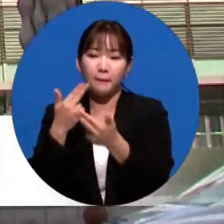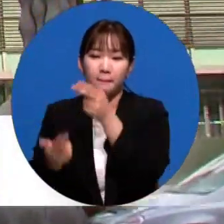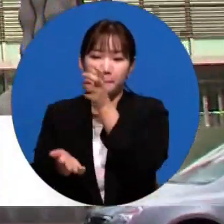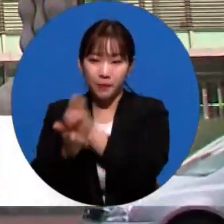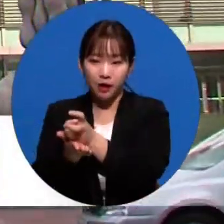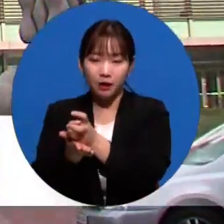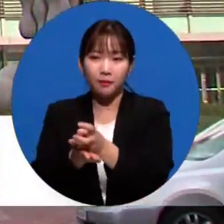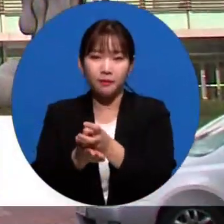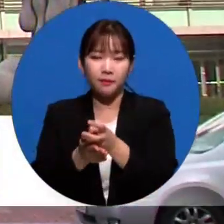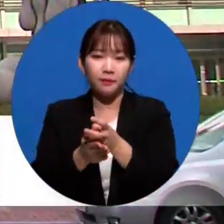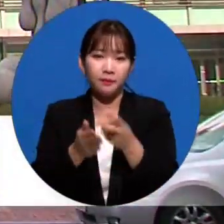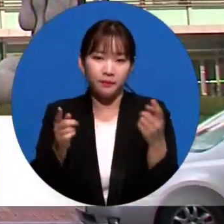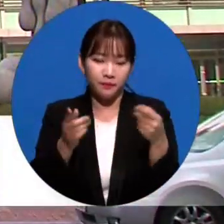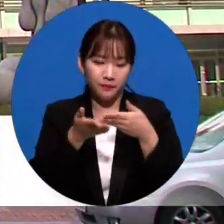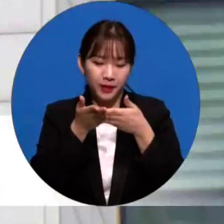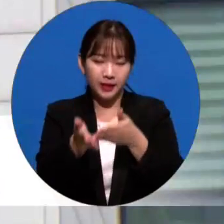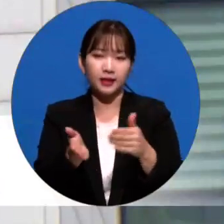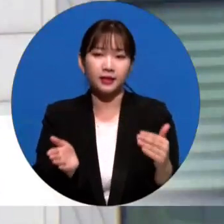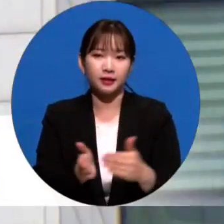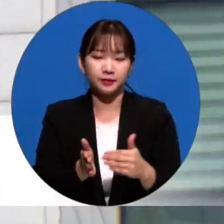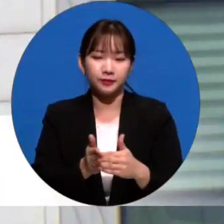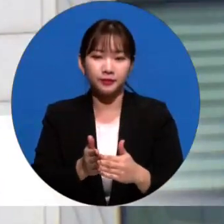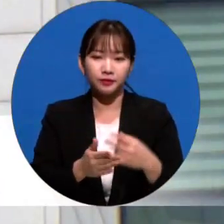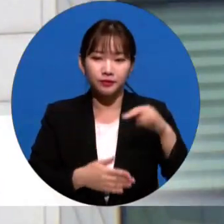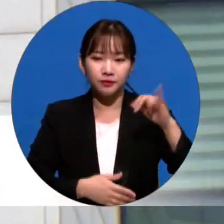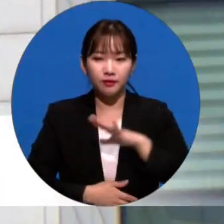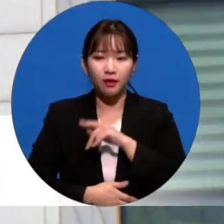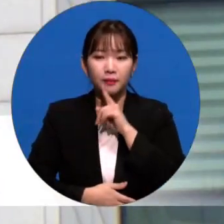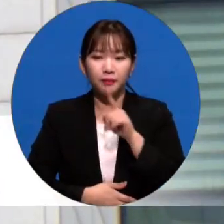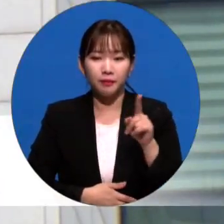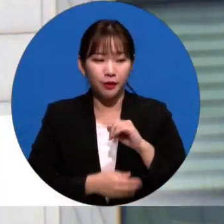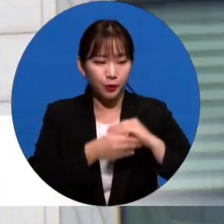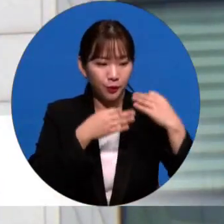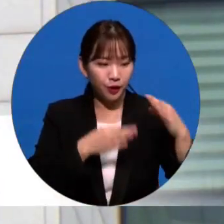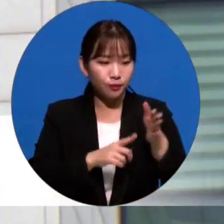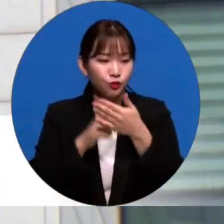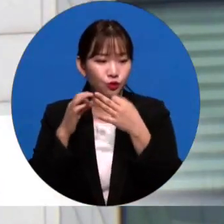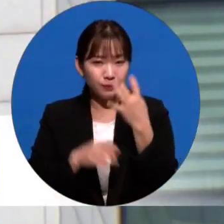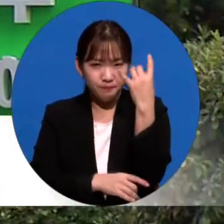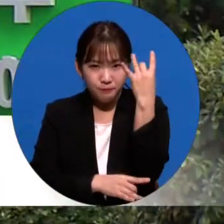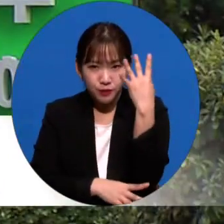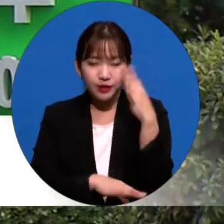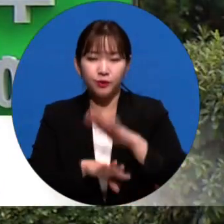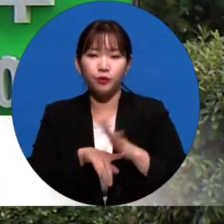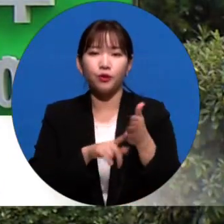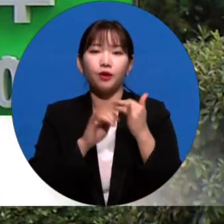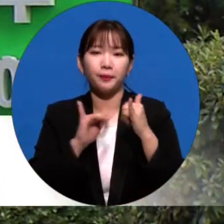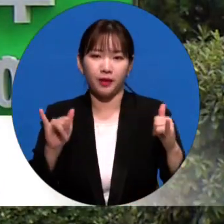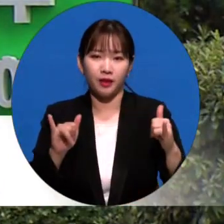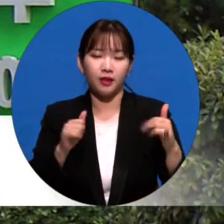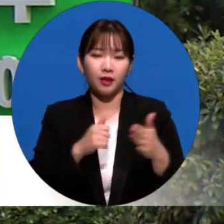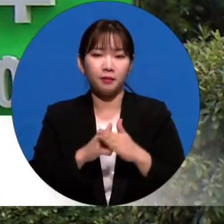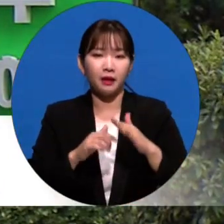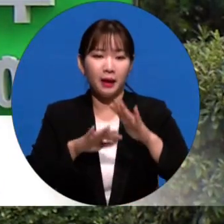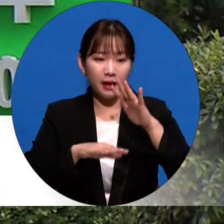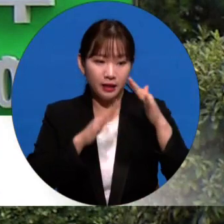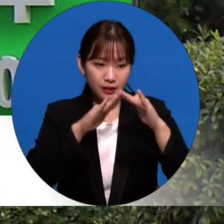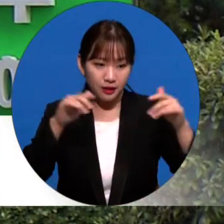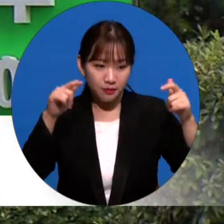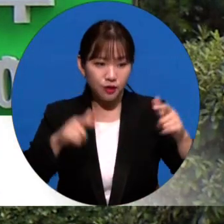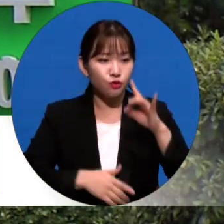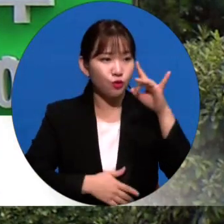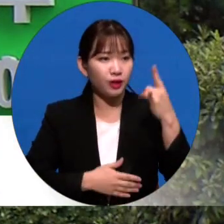수산업협동조합법을 대표 발의했습니다. 신 의원은 농협과 수협의 뿌리는 농어민이라며 농도 전남에